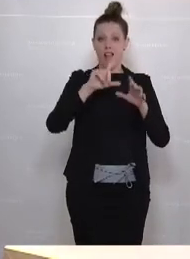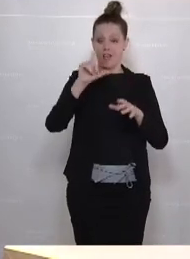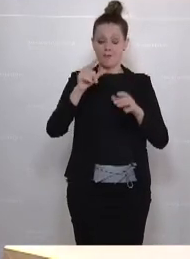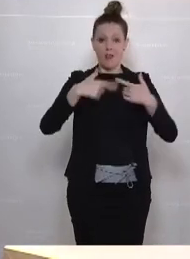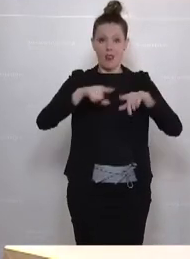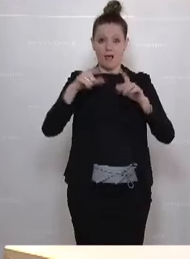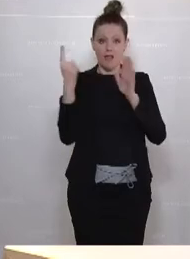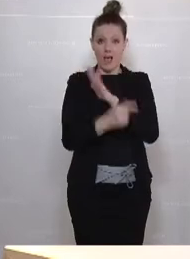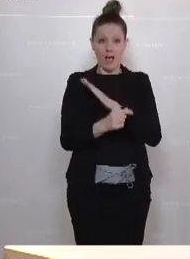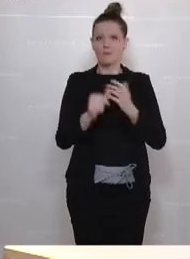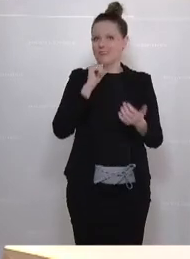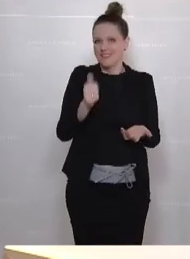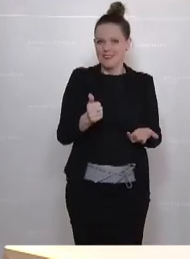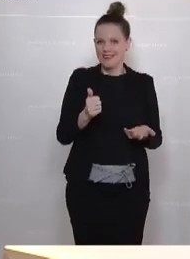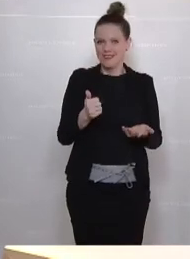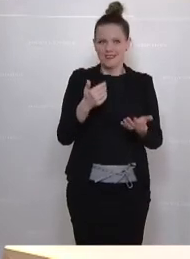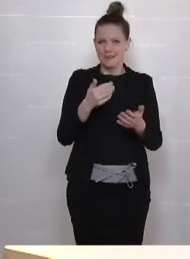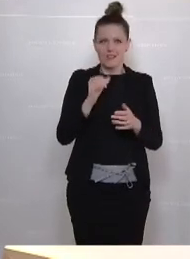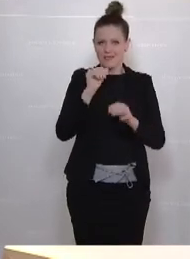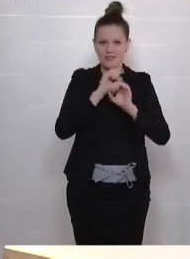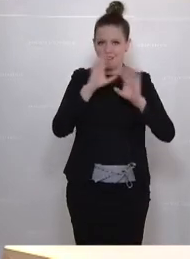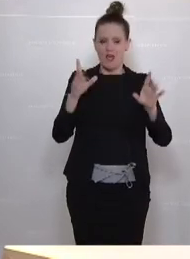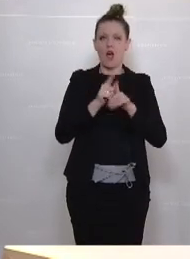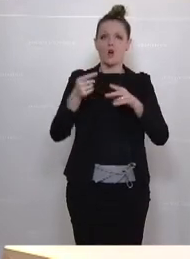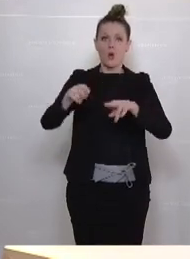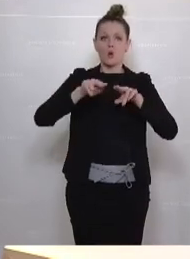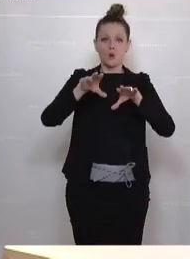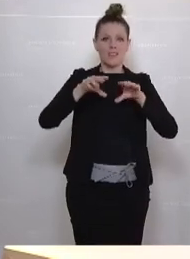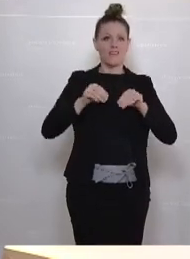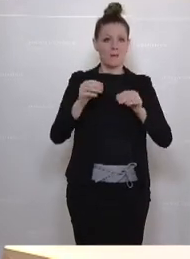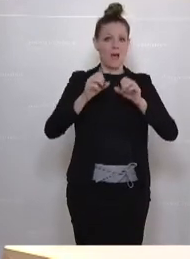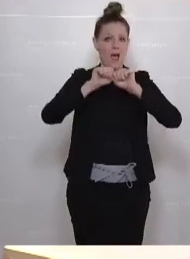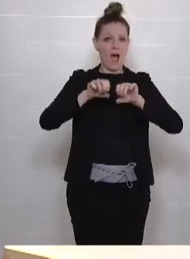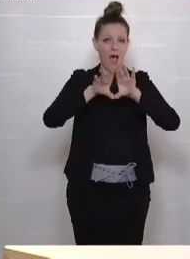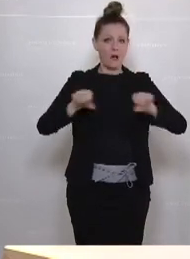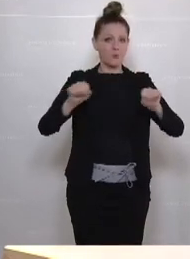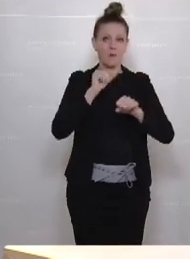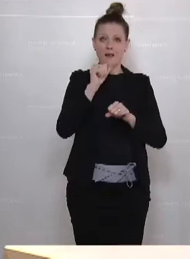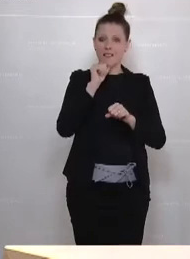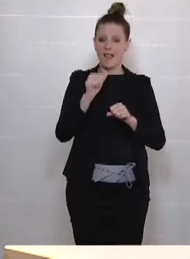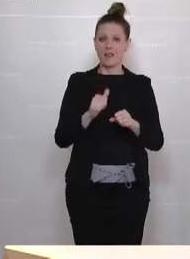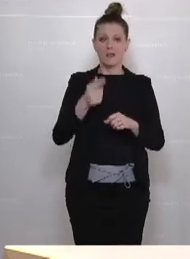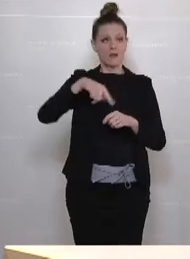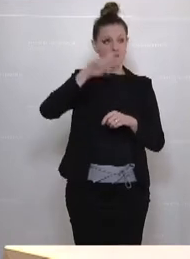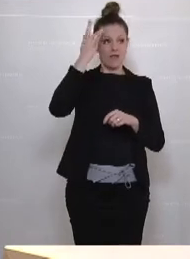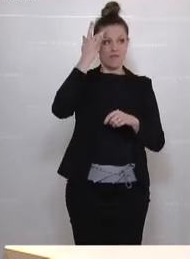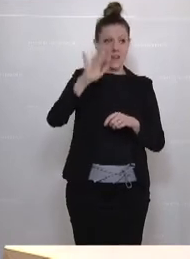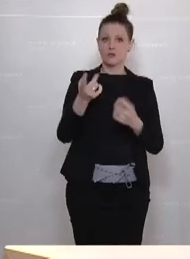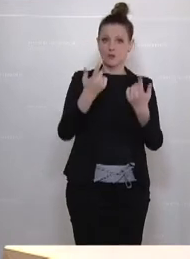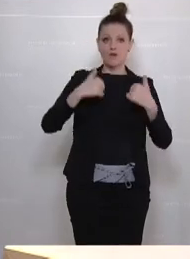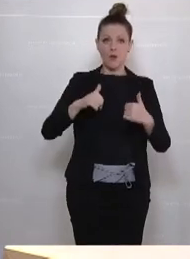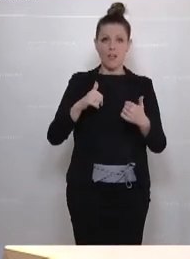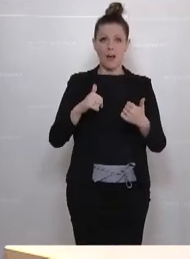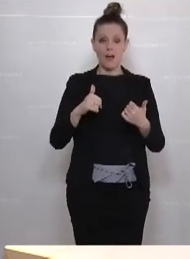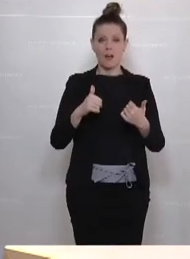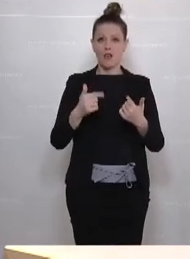nicht geklärt ist. Und Rücknahmeabkommen haben wir auch keine, auch aus dem einfachen Grund, weil wir gar nicht wissen in vielen Fällen, woher